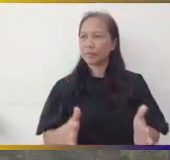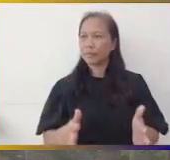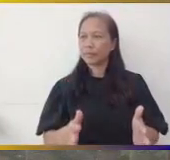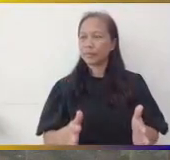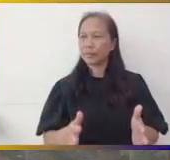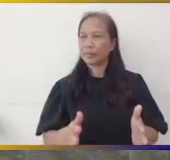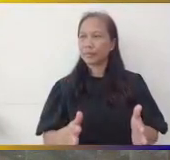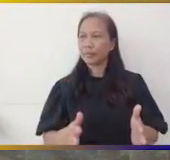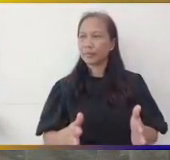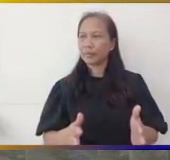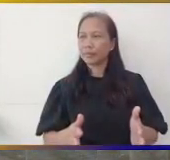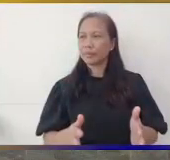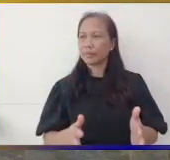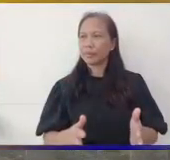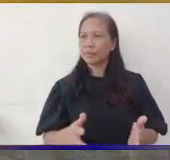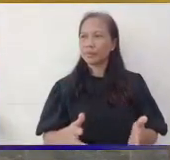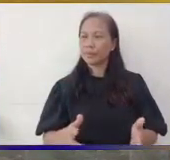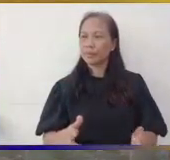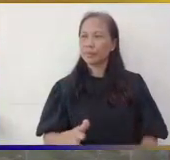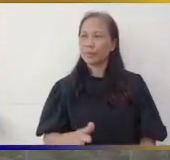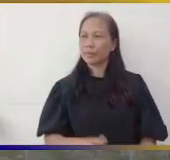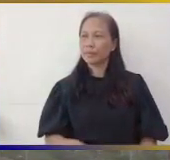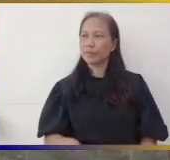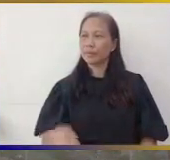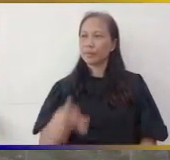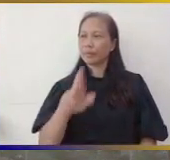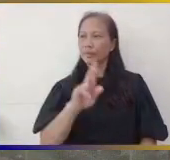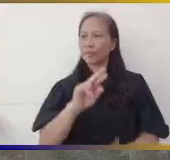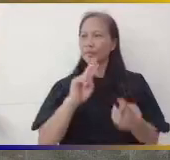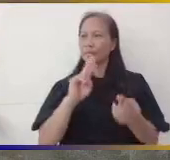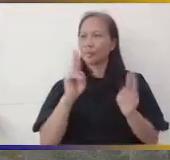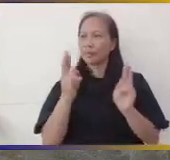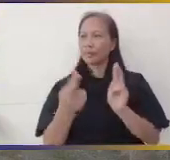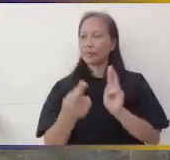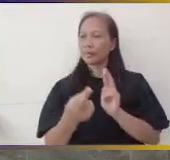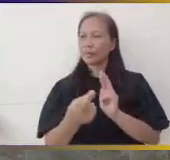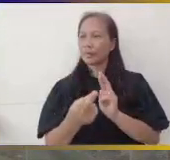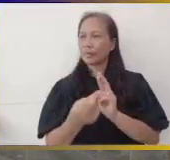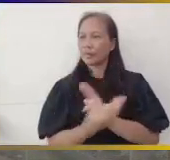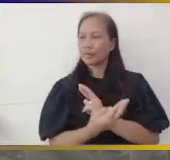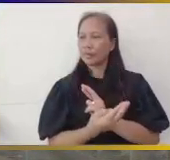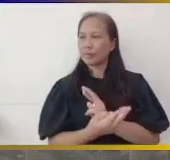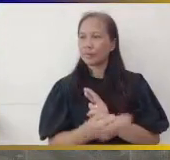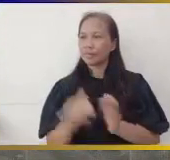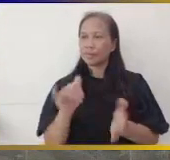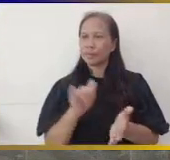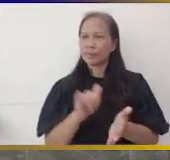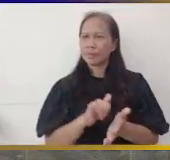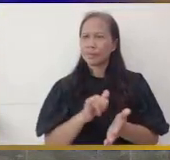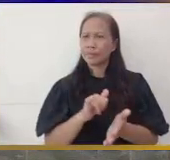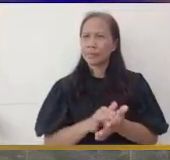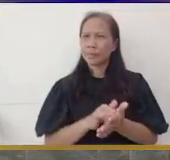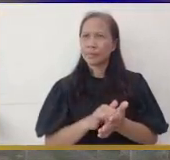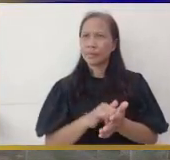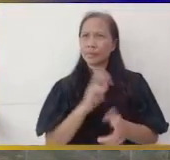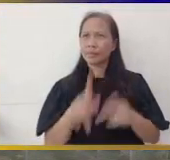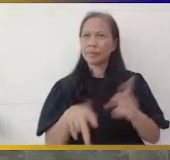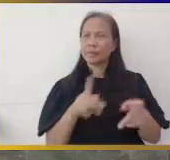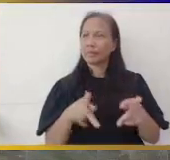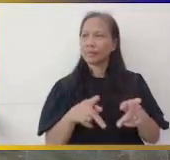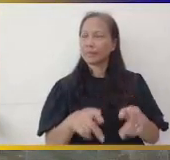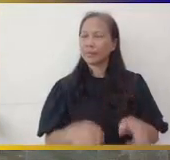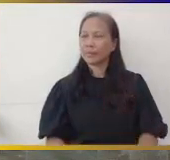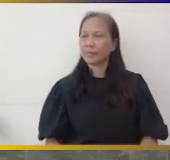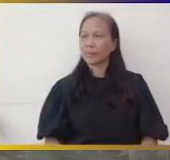reform k naag naong mga tao po ito because mga